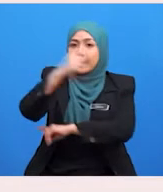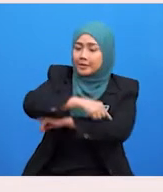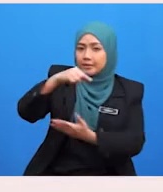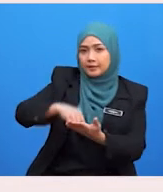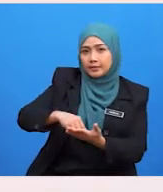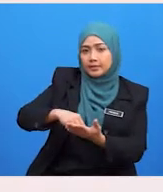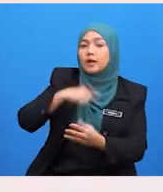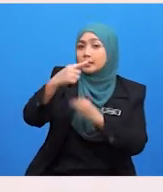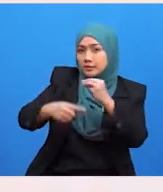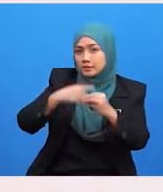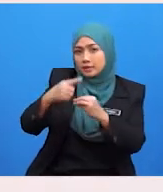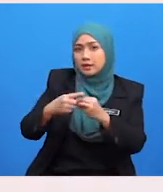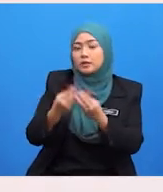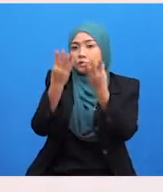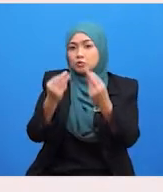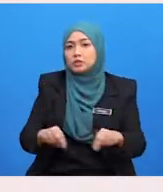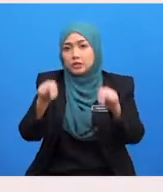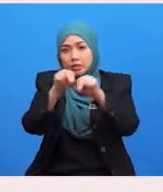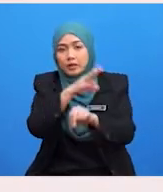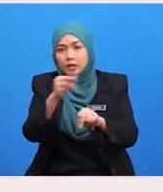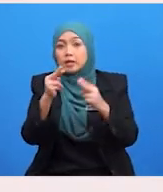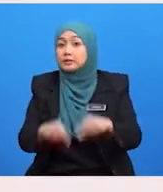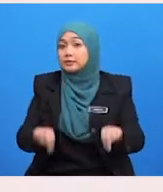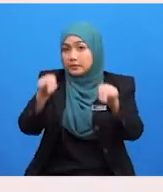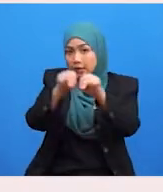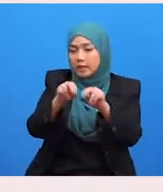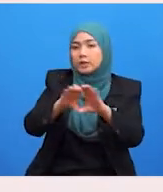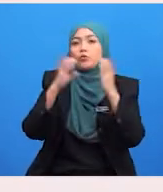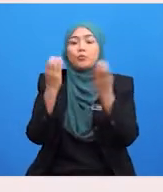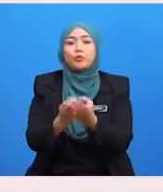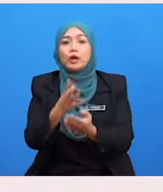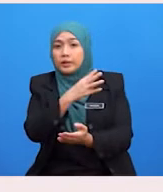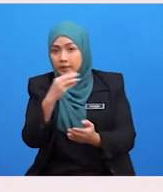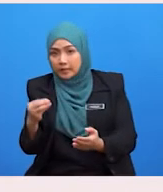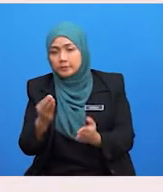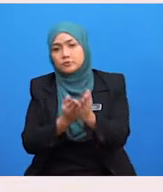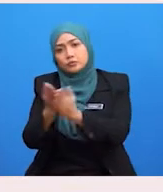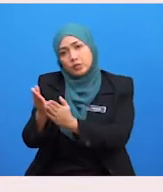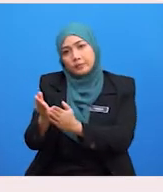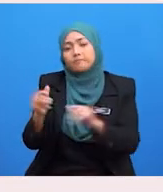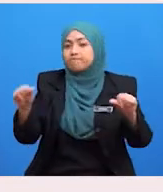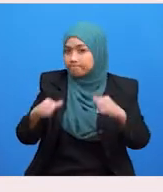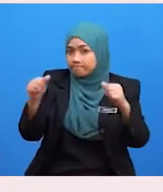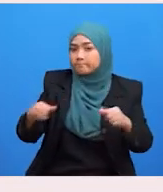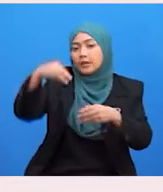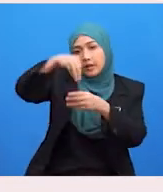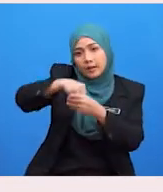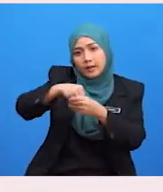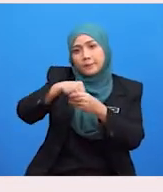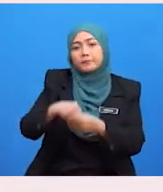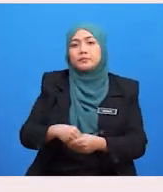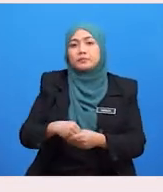ini berkaitan dengan susut nilai dan susut nilai terkumpul dan seterusnya mengamalkannya dalam